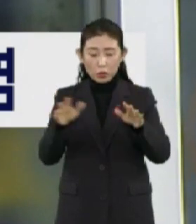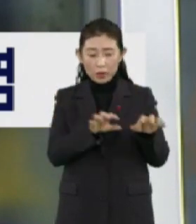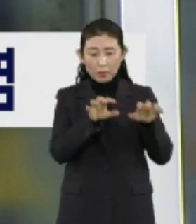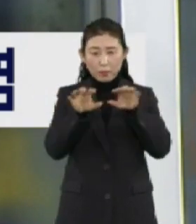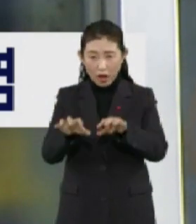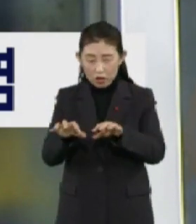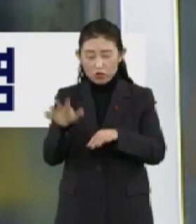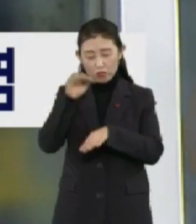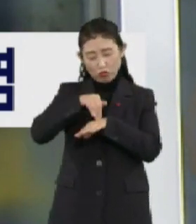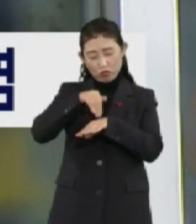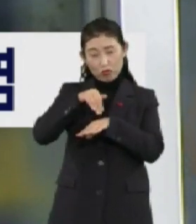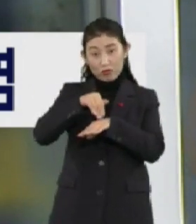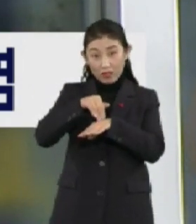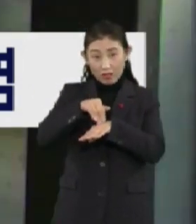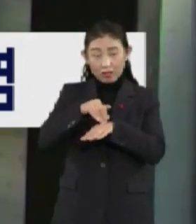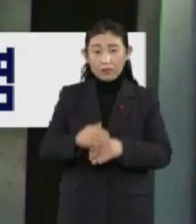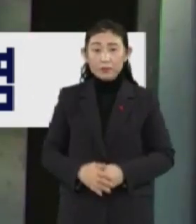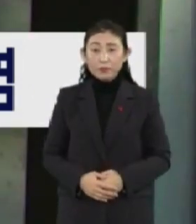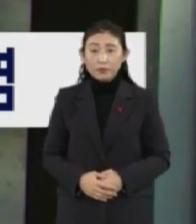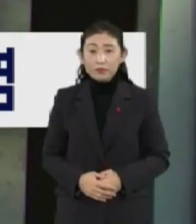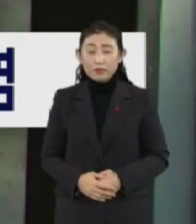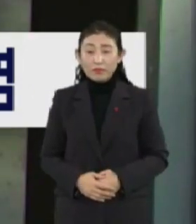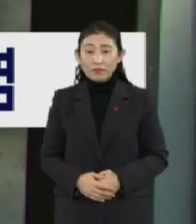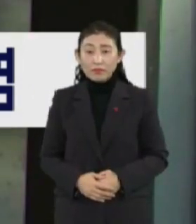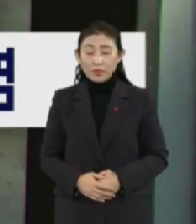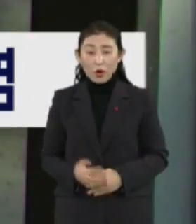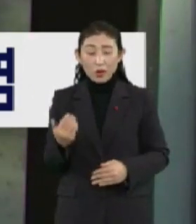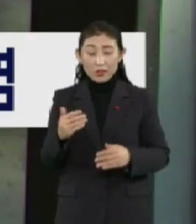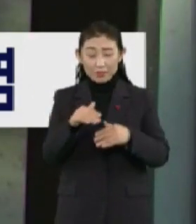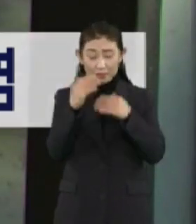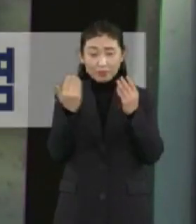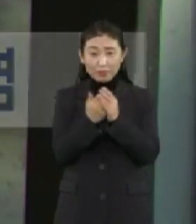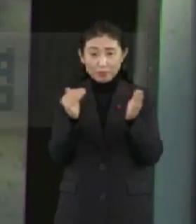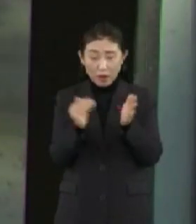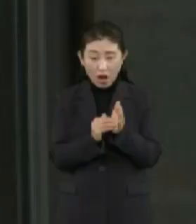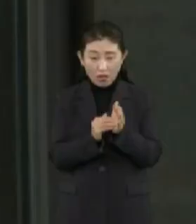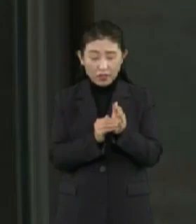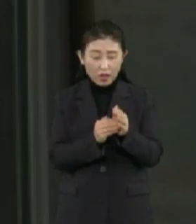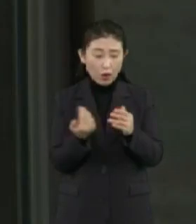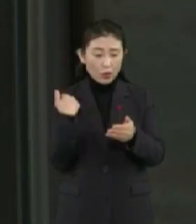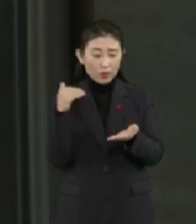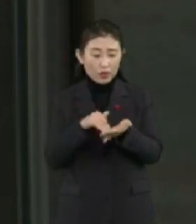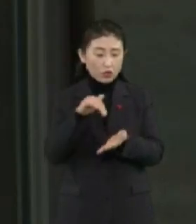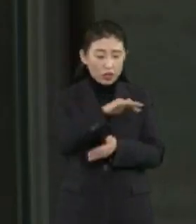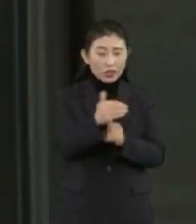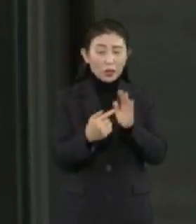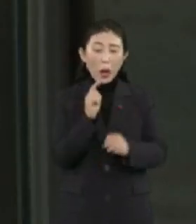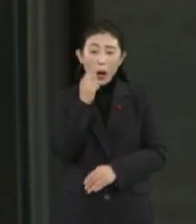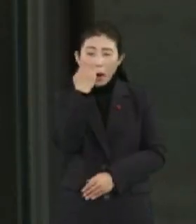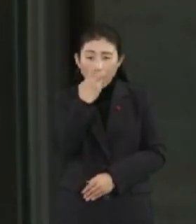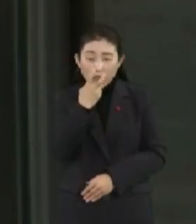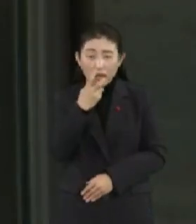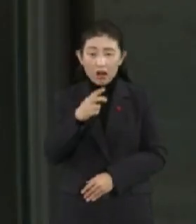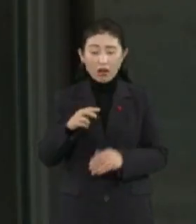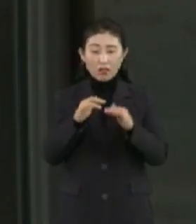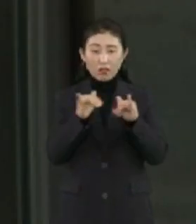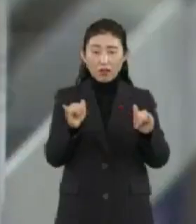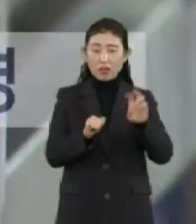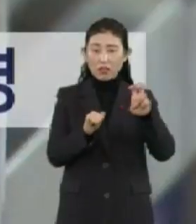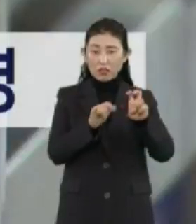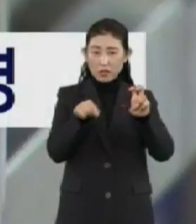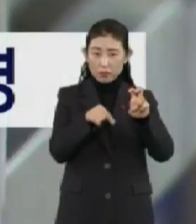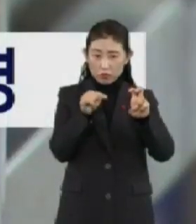머물면서 전지 훈련을 했습니다. 그런데 경산으로 돌아가 PCR 검사를 한 결과 레슬링부 20명 가운데 감독을